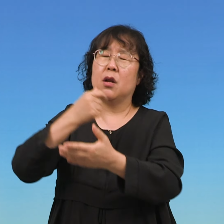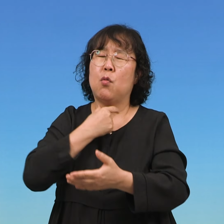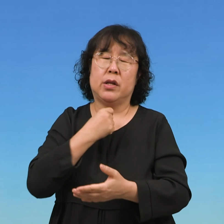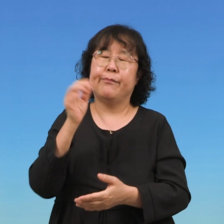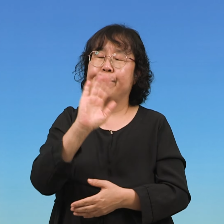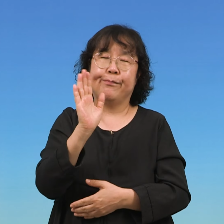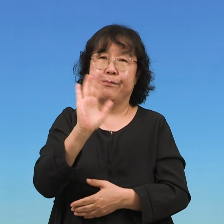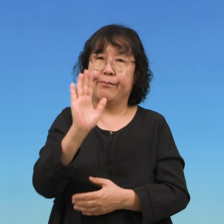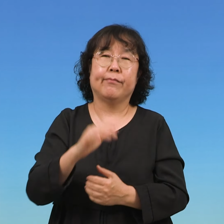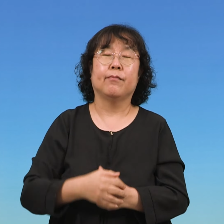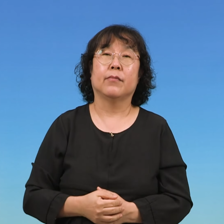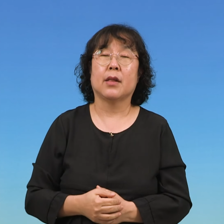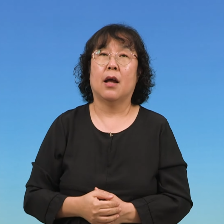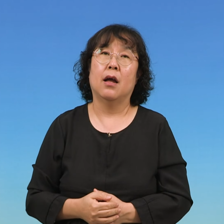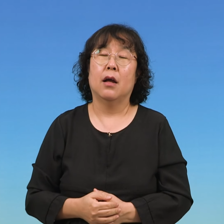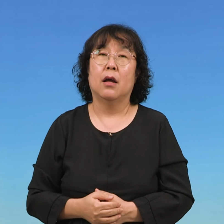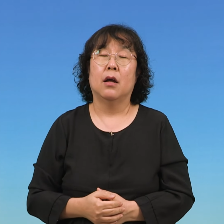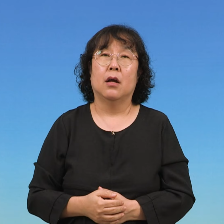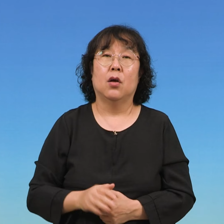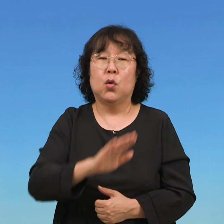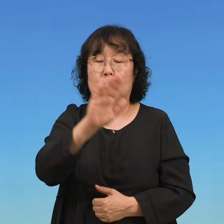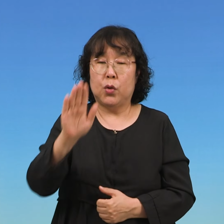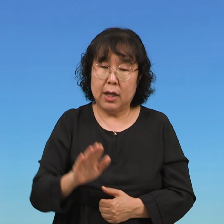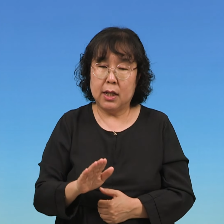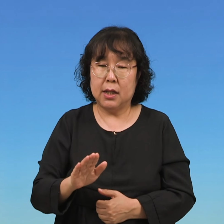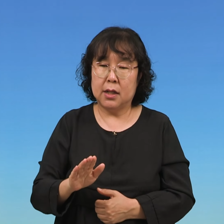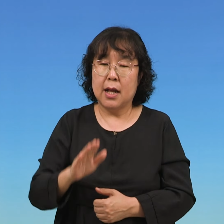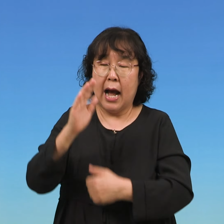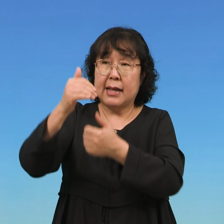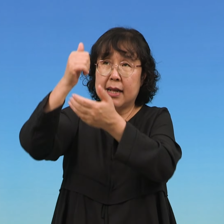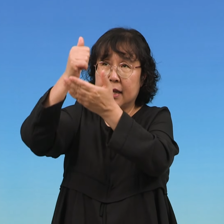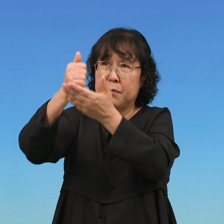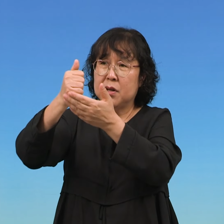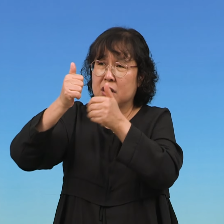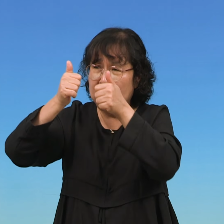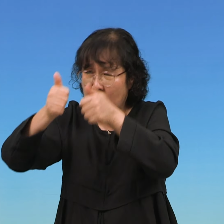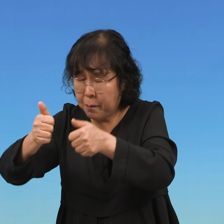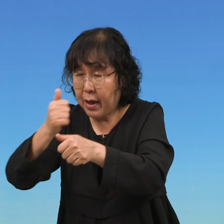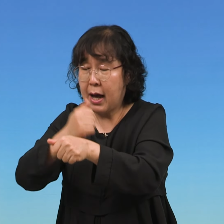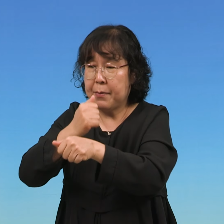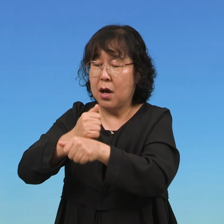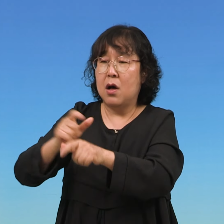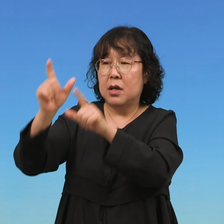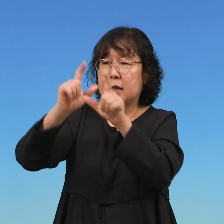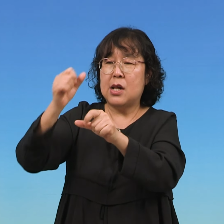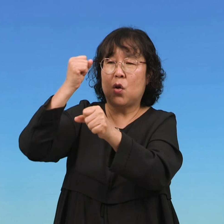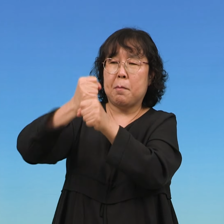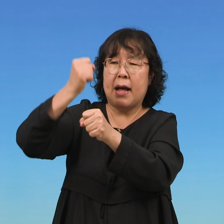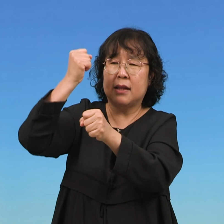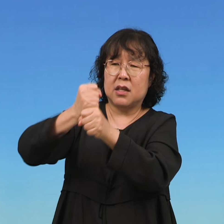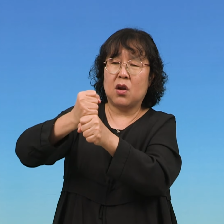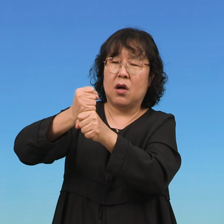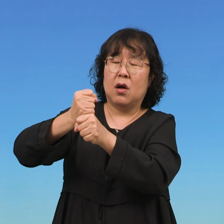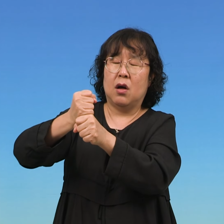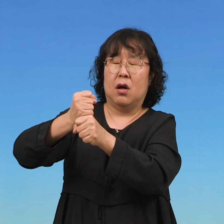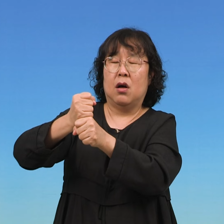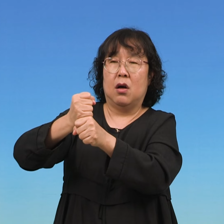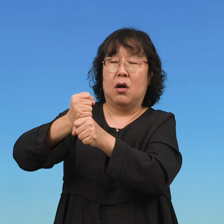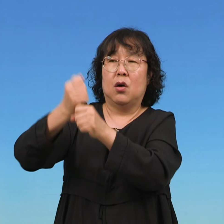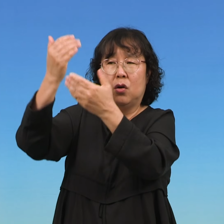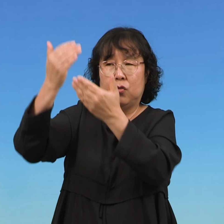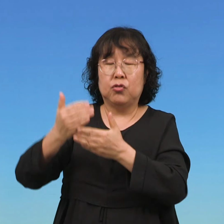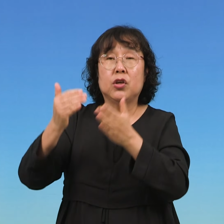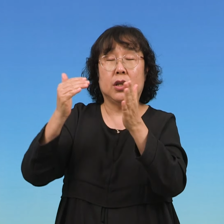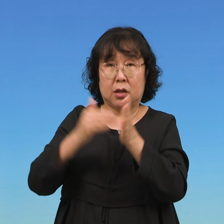높임을 받기 위하신게 아니에요 이게 우리가 이렇게 살도록 지음 받은 존재입니다 그래서이 탐심을 방치해